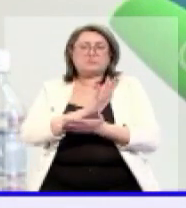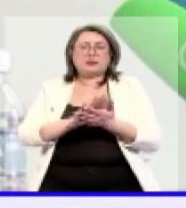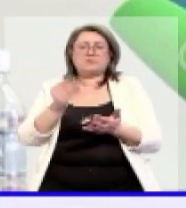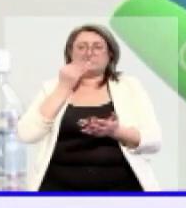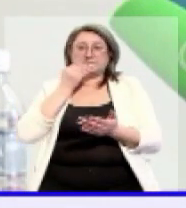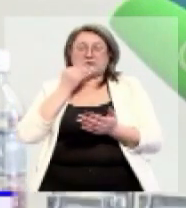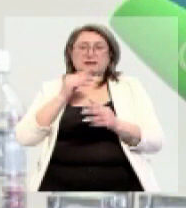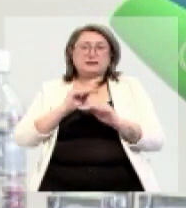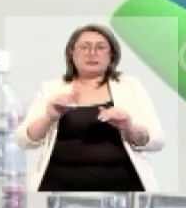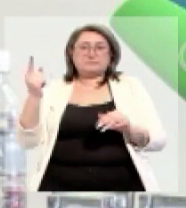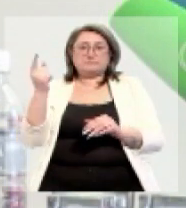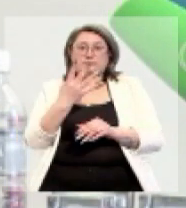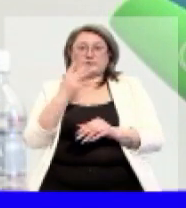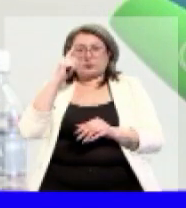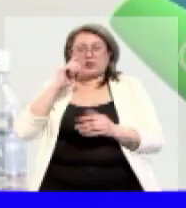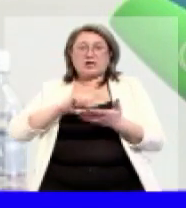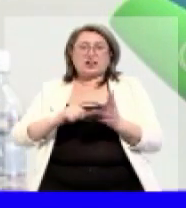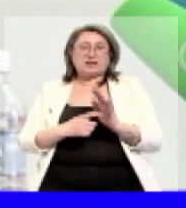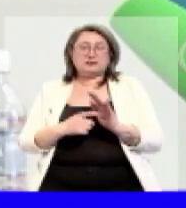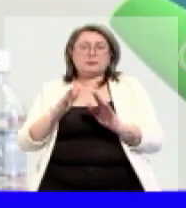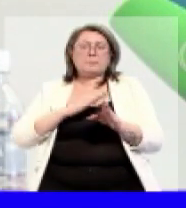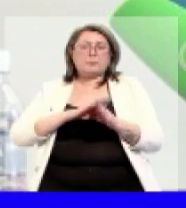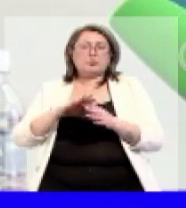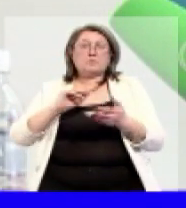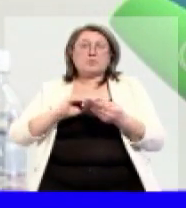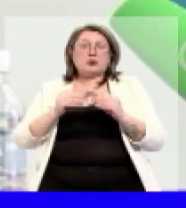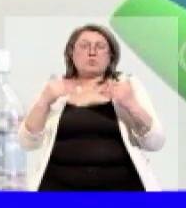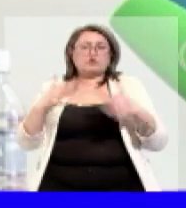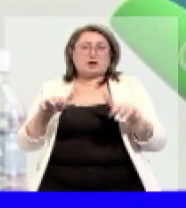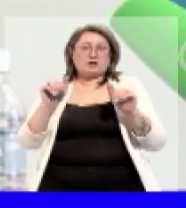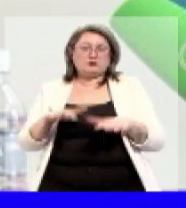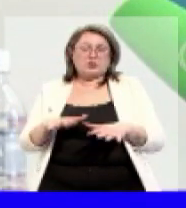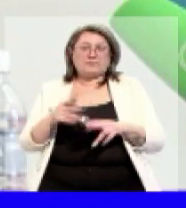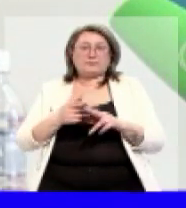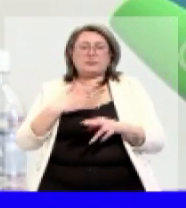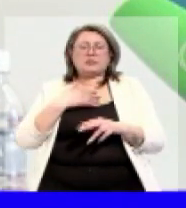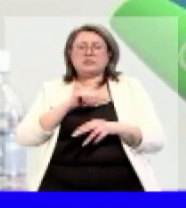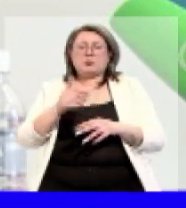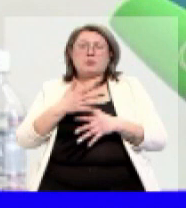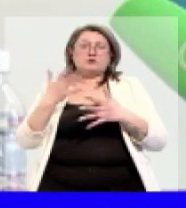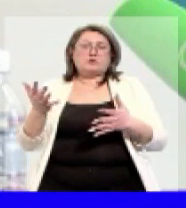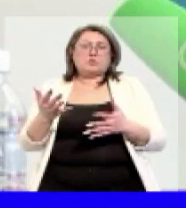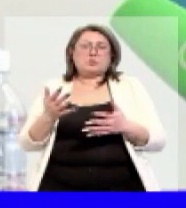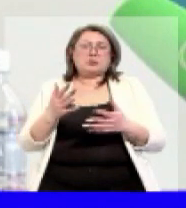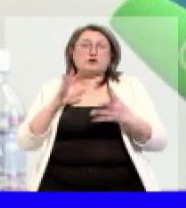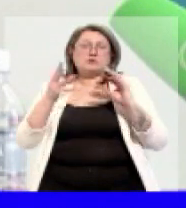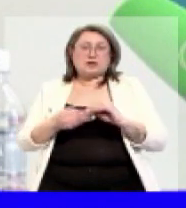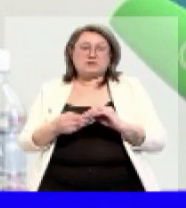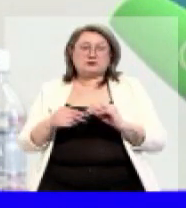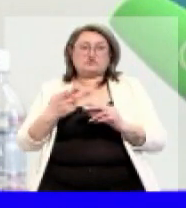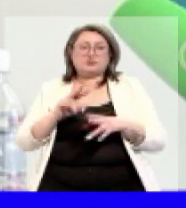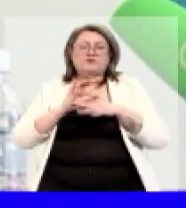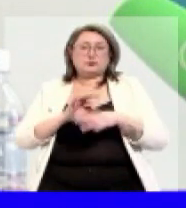оқушыларын тегін тамақтандыру міндетін қойды. Мәселе облыста толықтай шешімін тапты. Бұл біздің ең үлкен жетістігіміз. Енді жоғары